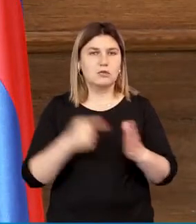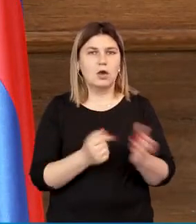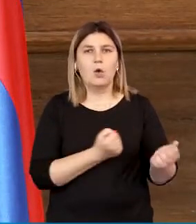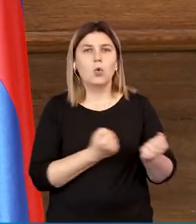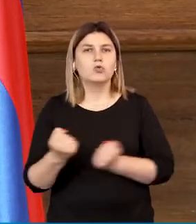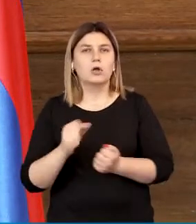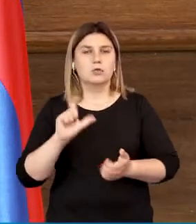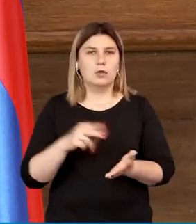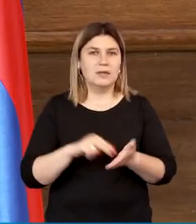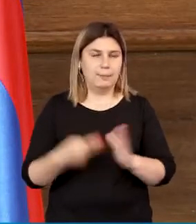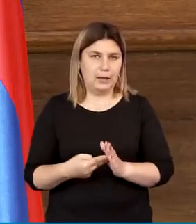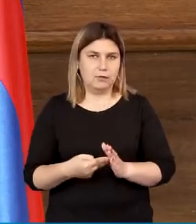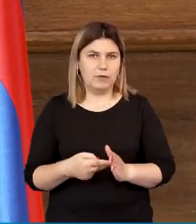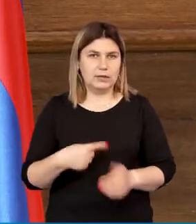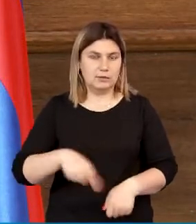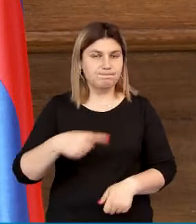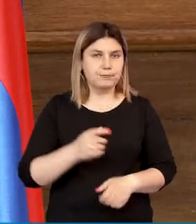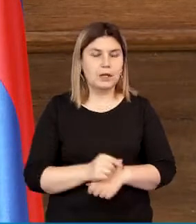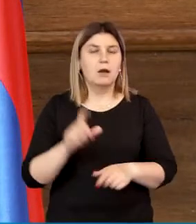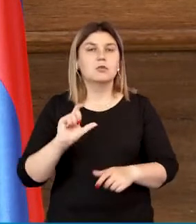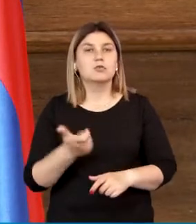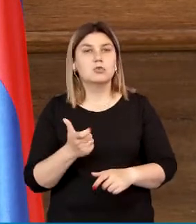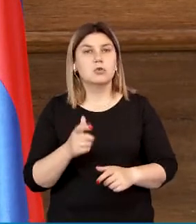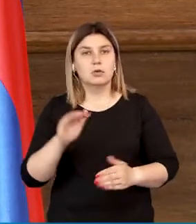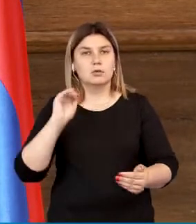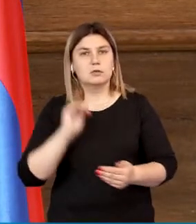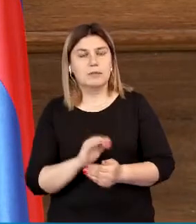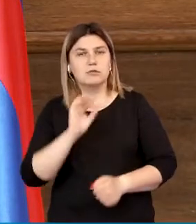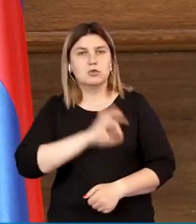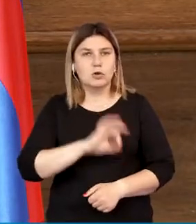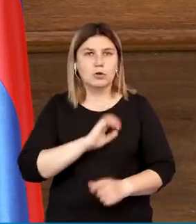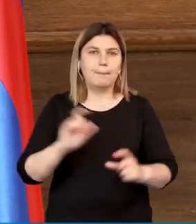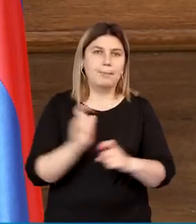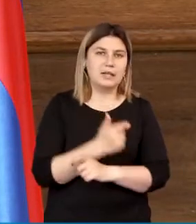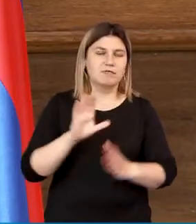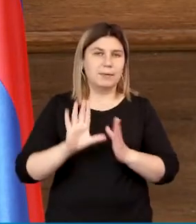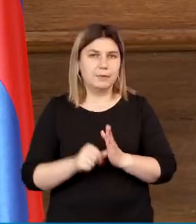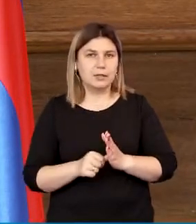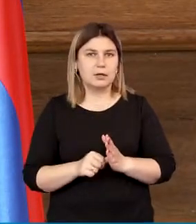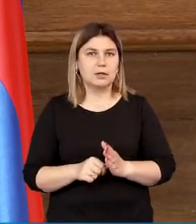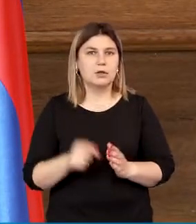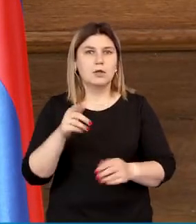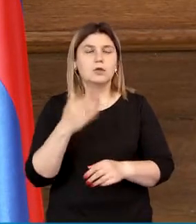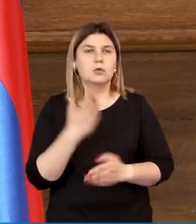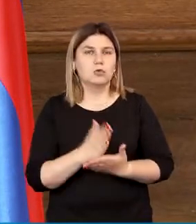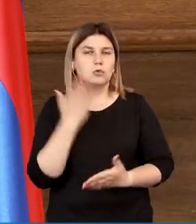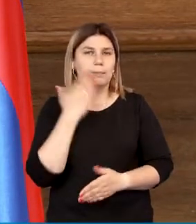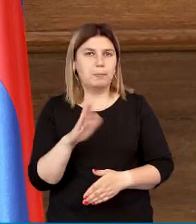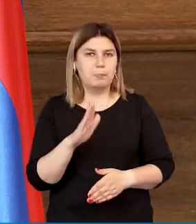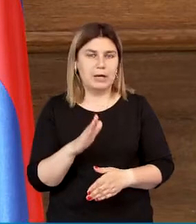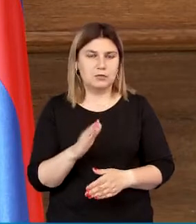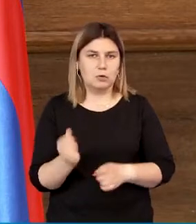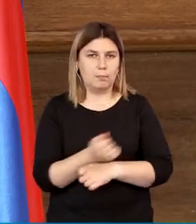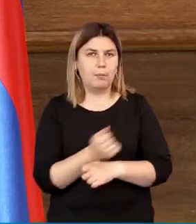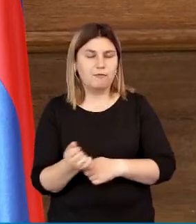już jest zaplanowane, a co w kontekście zmniejszających się dochodów i państwa, i miasta, no, stanowi już bardzo